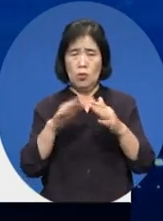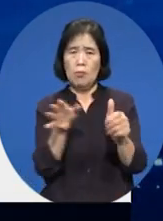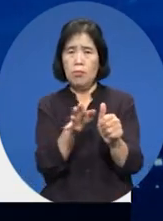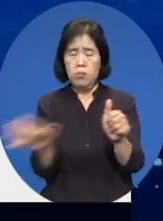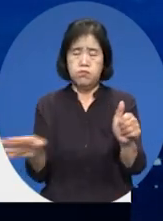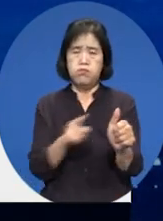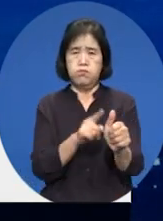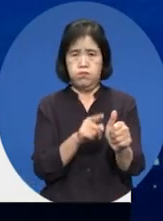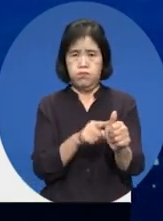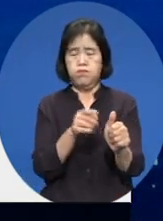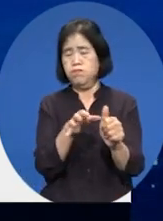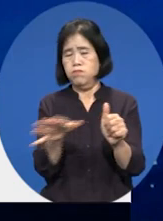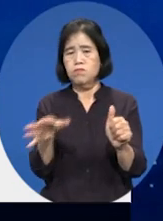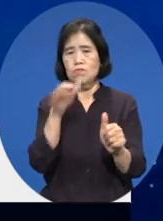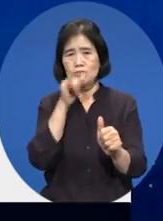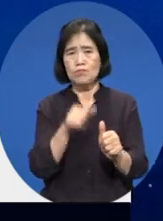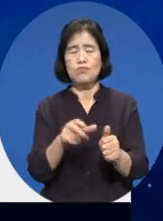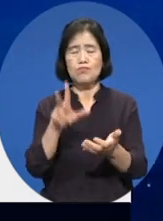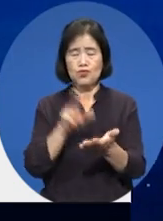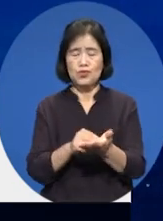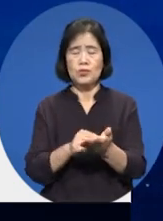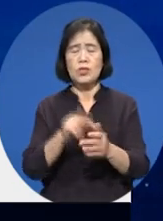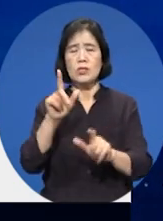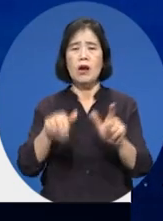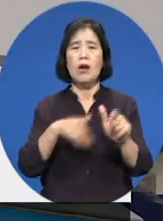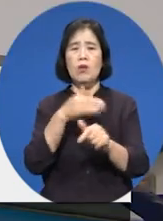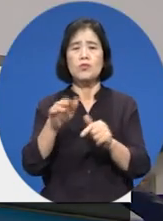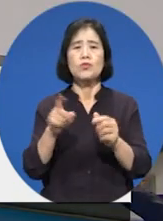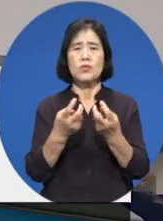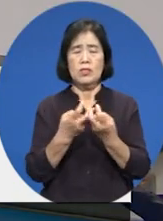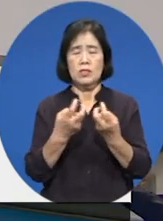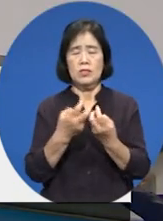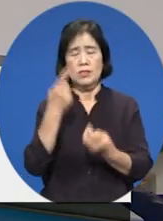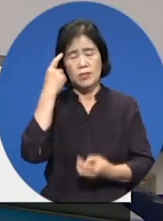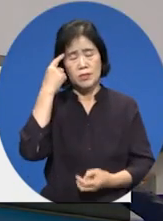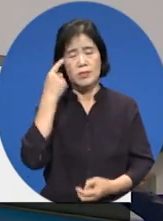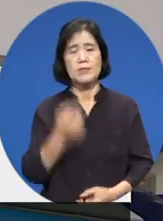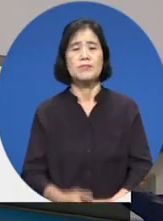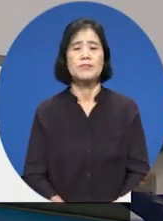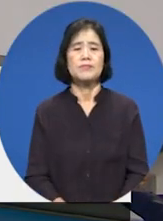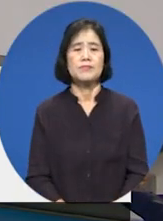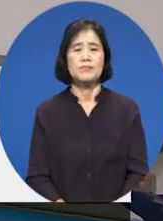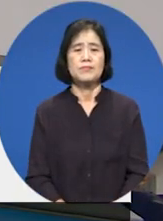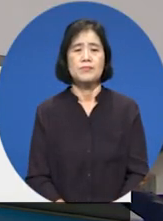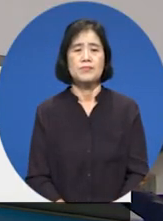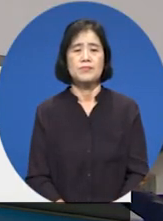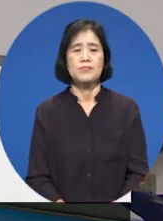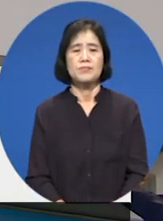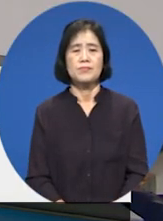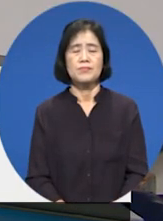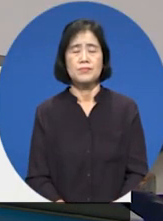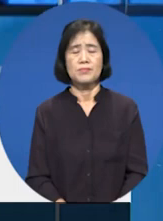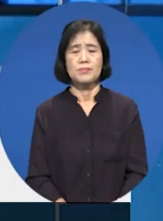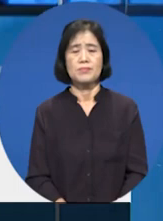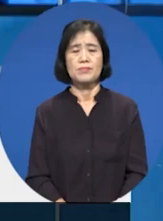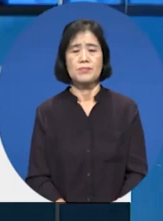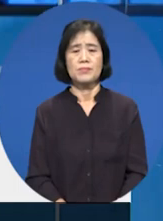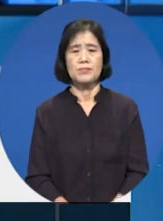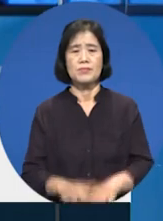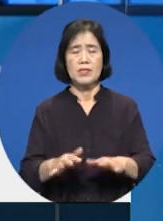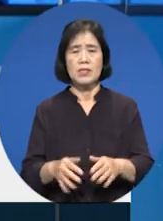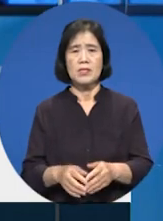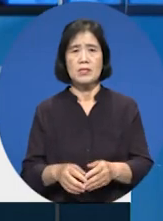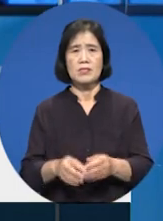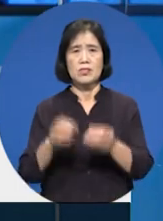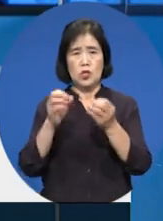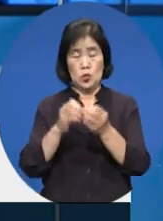합니다. 여러 가지 좀 문제적인 상황, 이건 또 어떻게 봐야 될지 평론가님께 질문을 드릴게요. 글쎄요, 뭐, 지금 사실 수많은